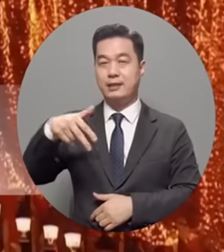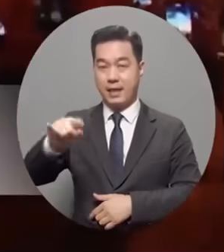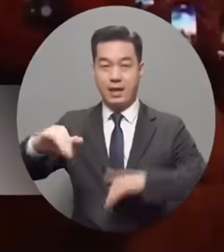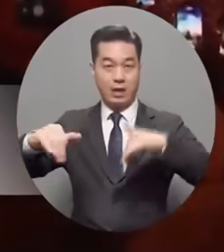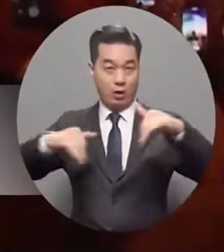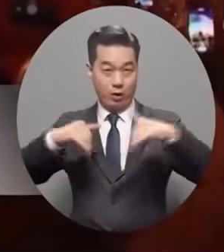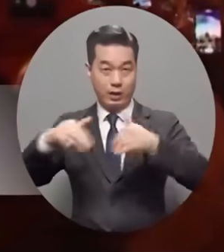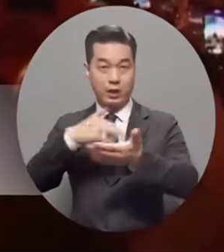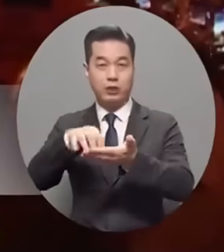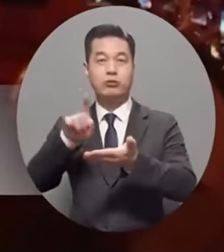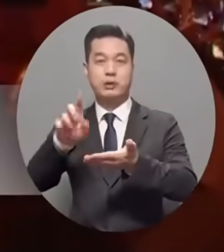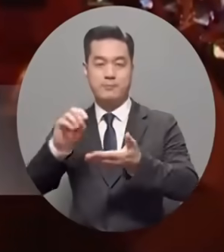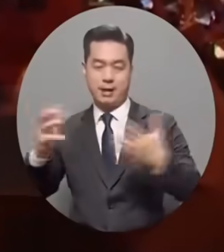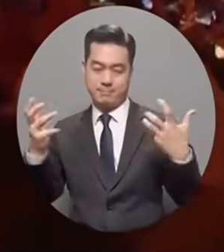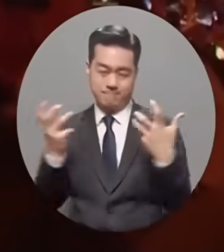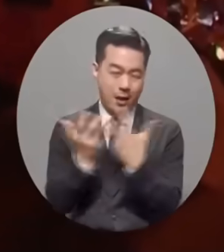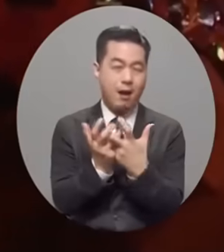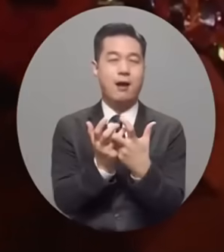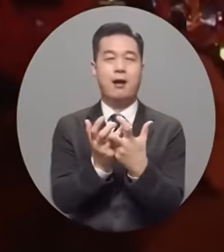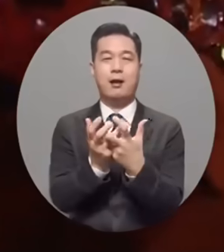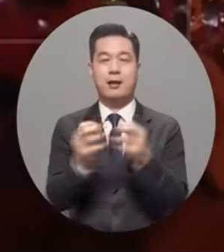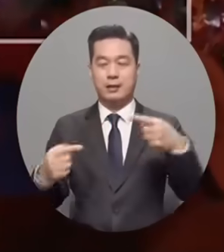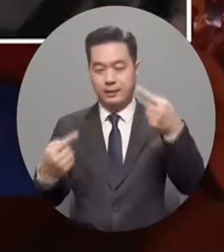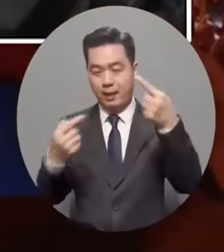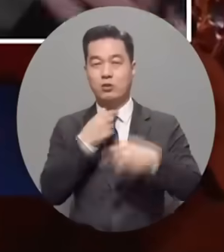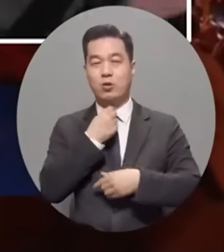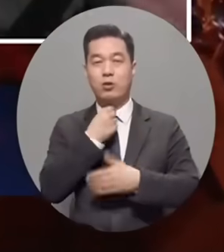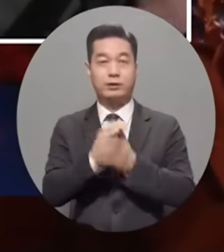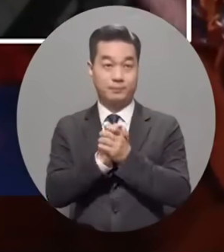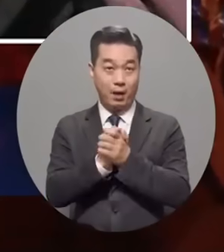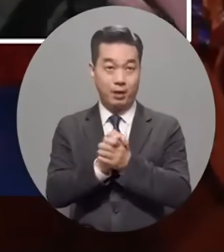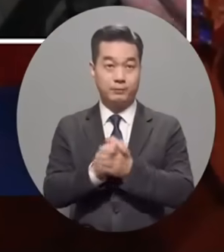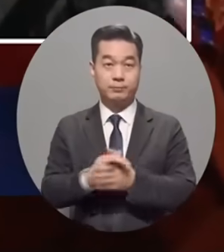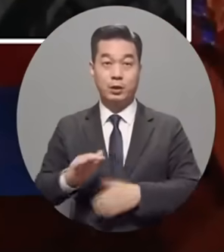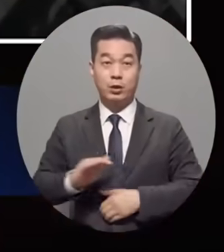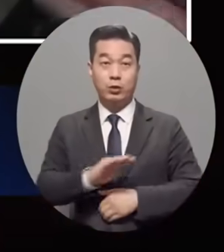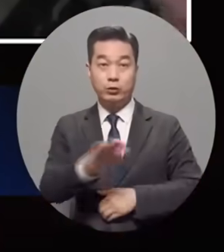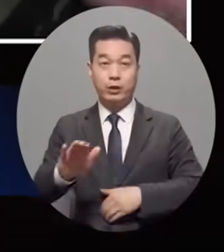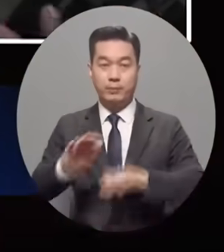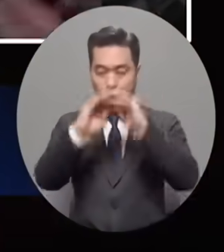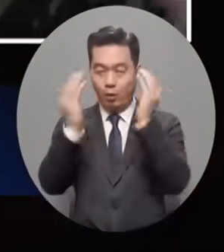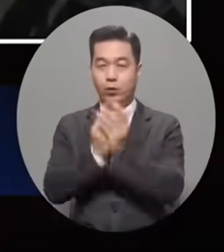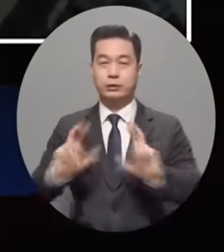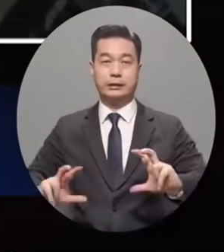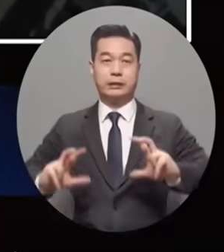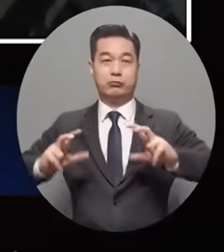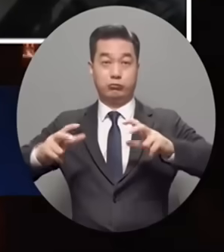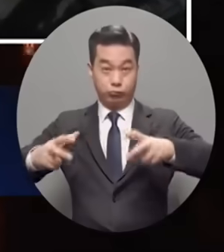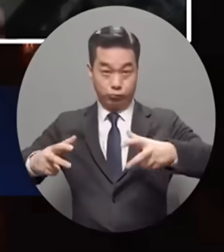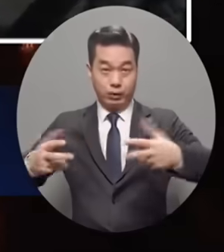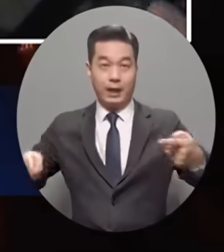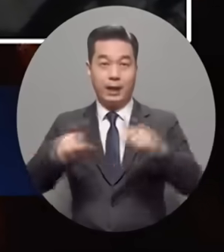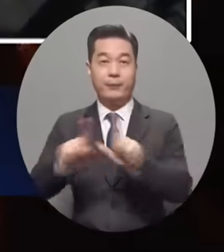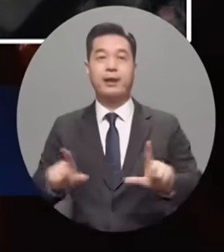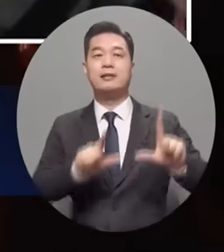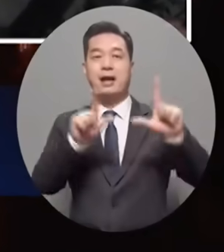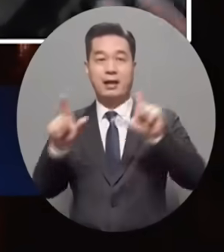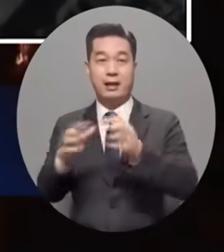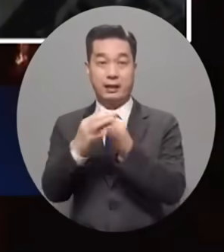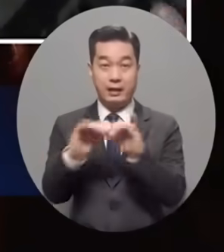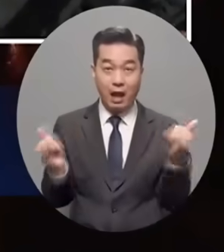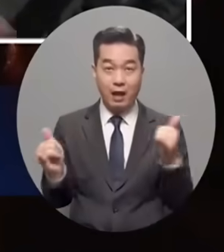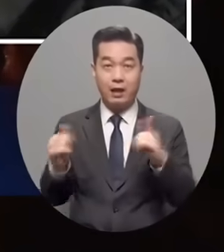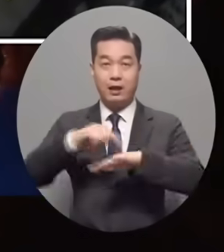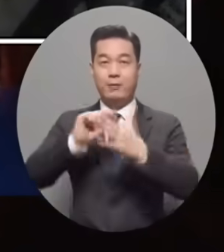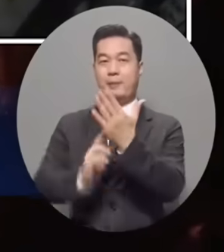인파들은 각자의 새해 소원을 빌었습니다. We are all on one planet, so we are just human. Just to live